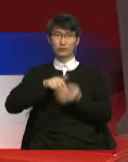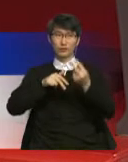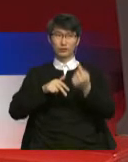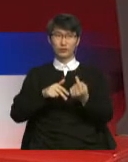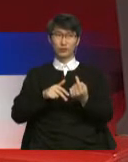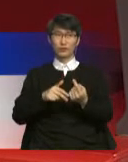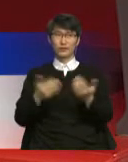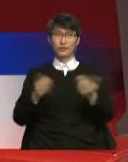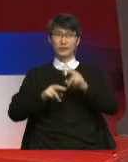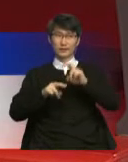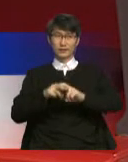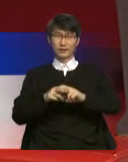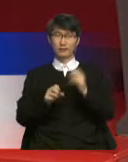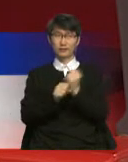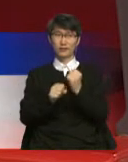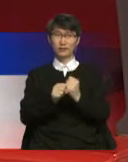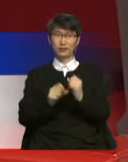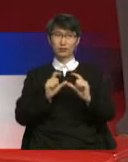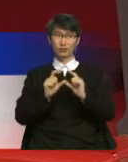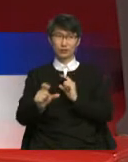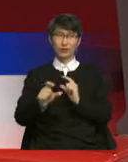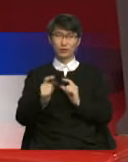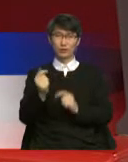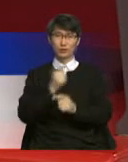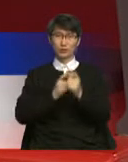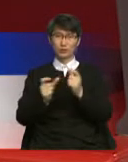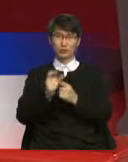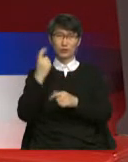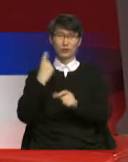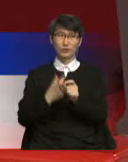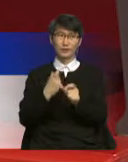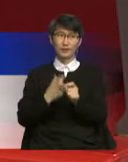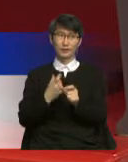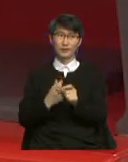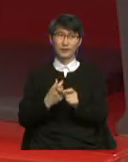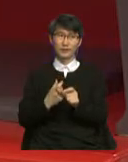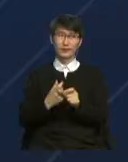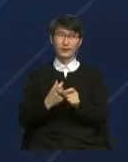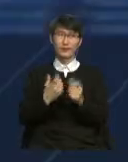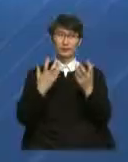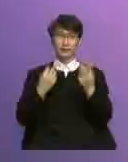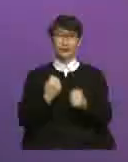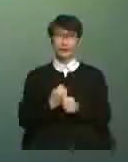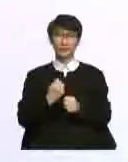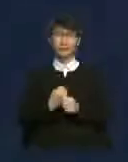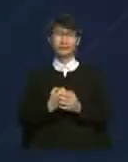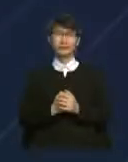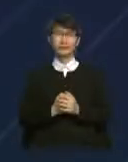이제 인력 일자리 창출 부분에서 조금 더 고민을 해서.